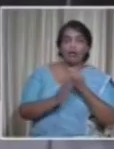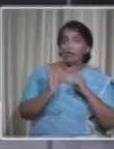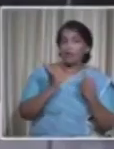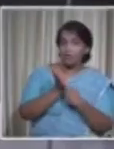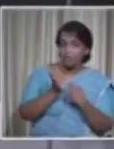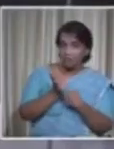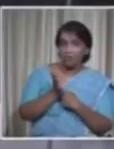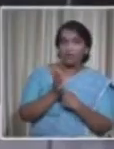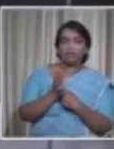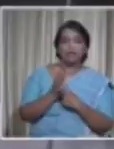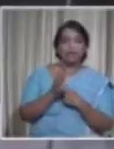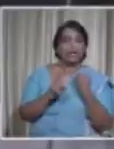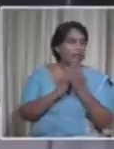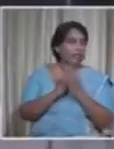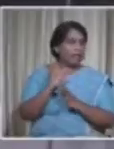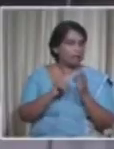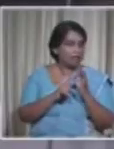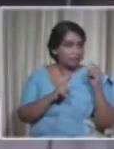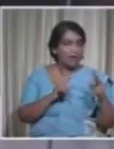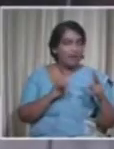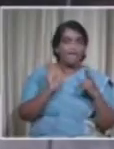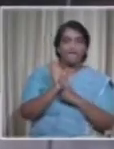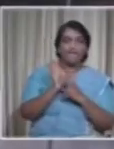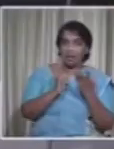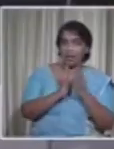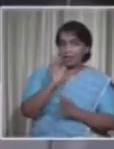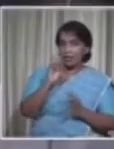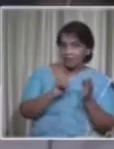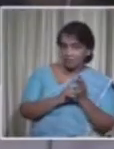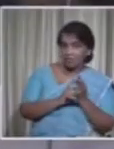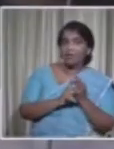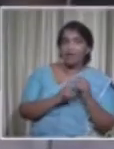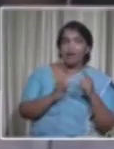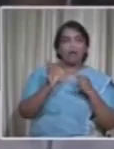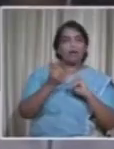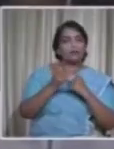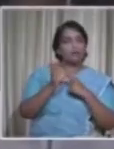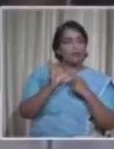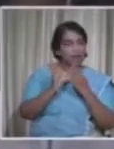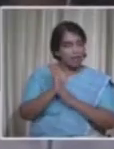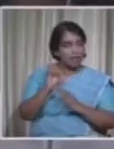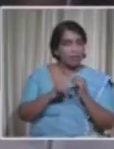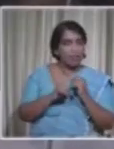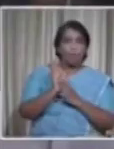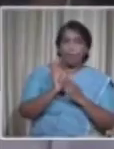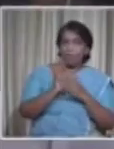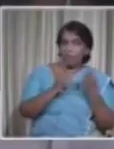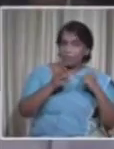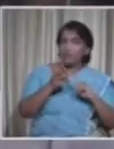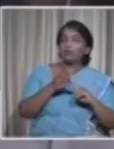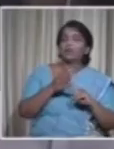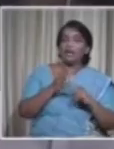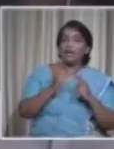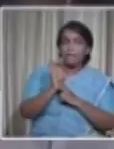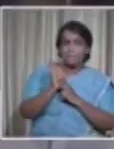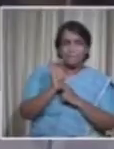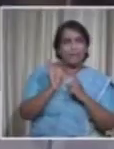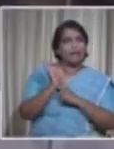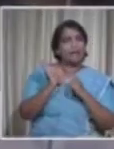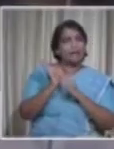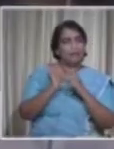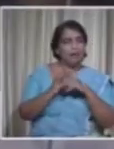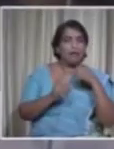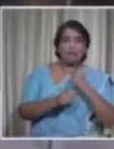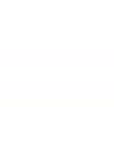ස්වාමීන් වහන්සේත් ගෙවිදු කුමානතුංග මන්ත්‍රීතුමාත් වීරසුමන වීරසිංහ මන්ත්‍රීතුමාත් අසංක නවරත්න මන්ත්‍රීතුමාත් මොහොමඩ් මුසමිල් මන්ත්‍රීතුමාත් නිමල් පීතිස්ස මන්ත්‍රීතුමාත්